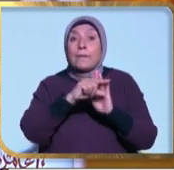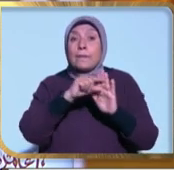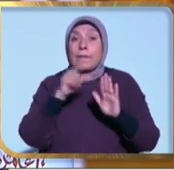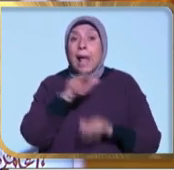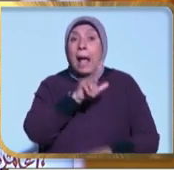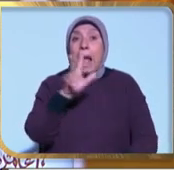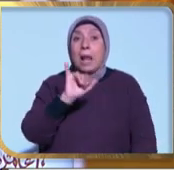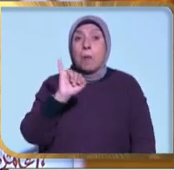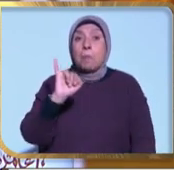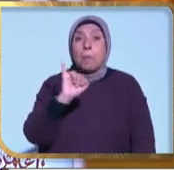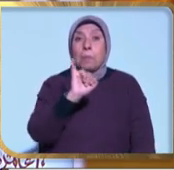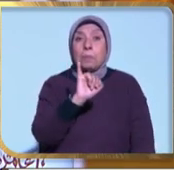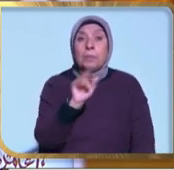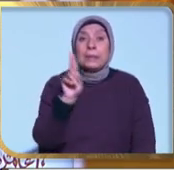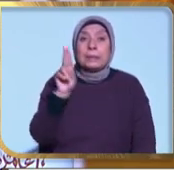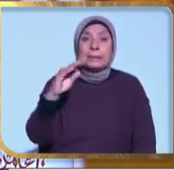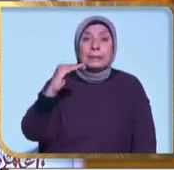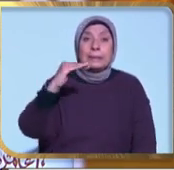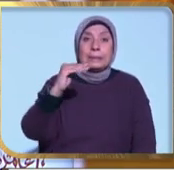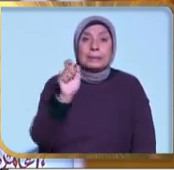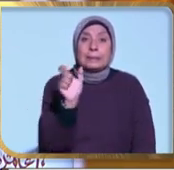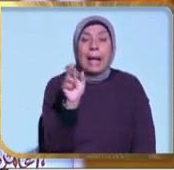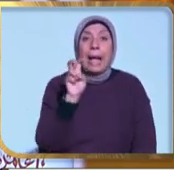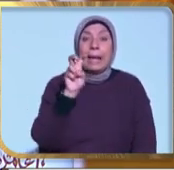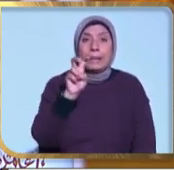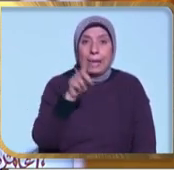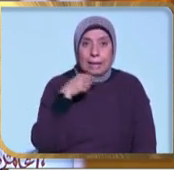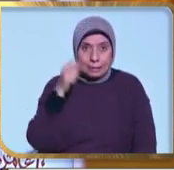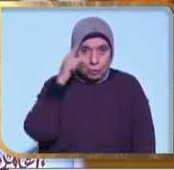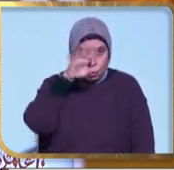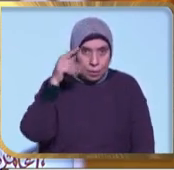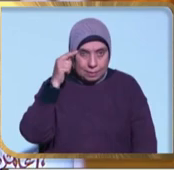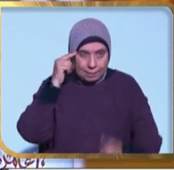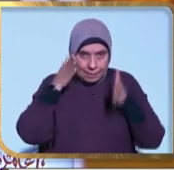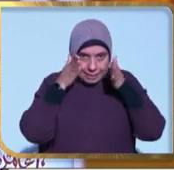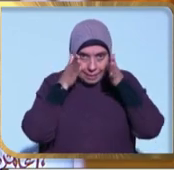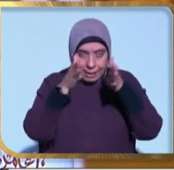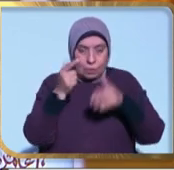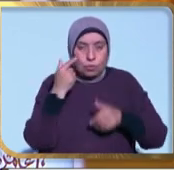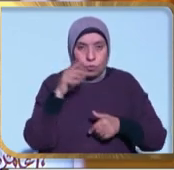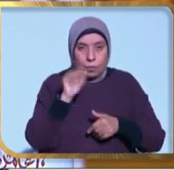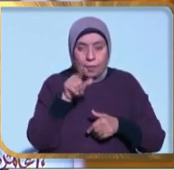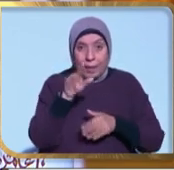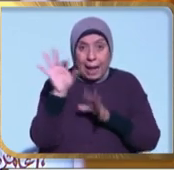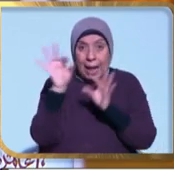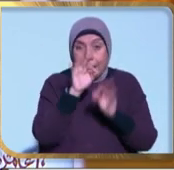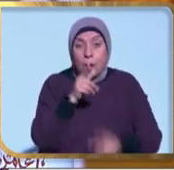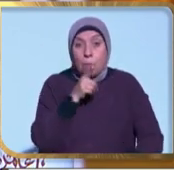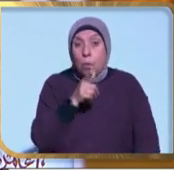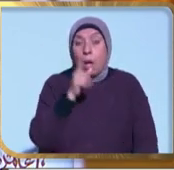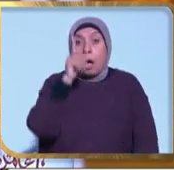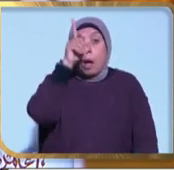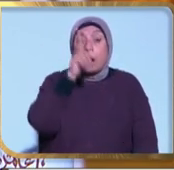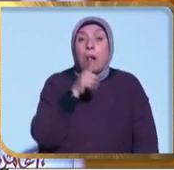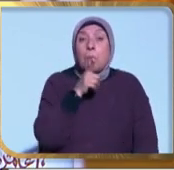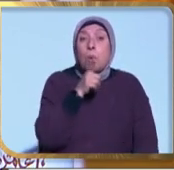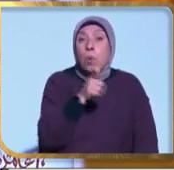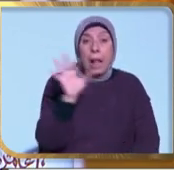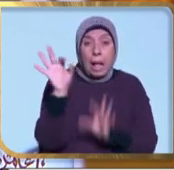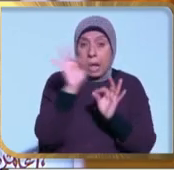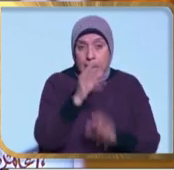انما ينهاكم الله ركز كده معانا في الايه الكريمه ويا صاحبه السؤال انما